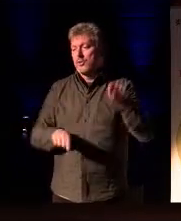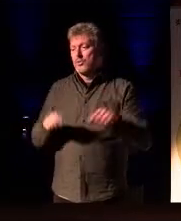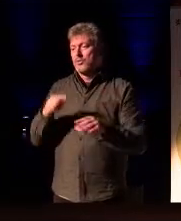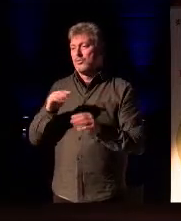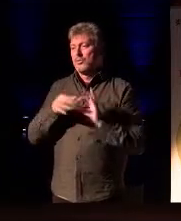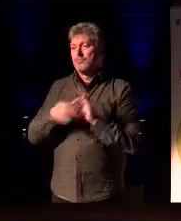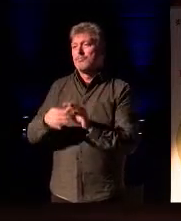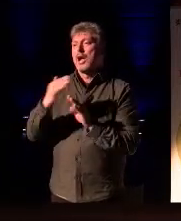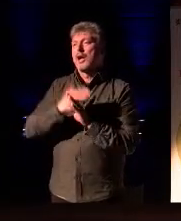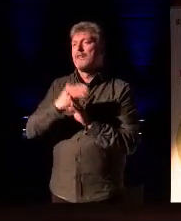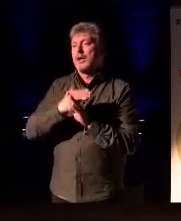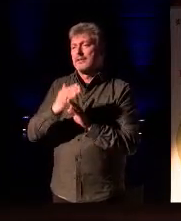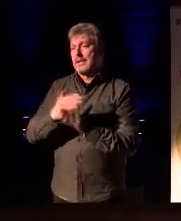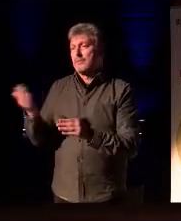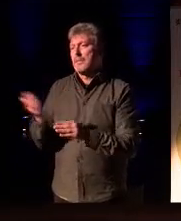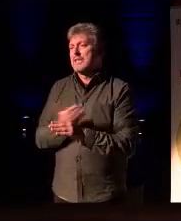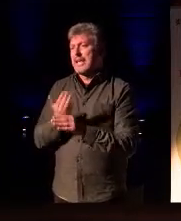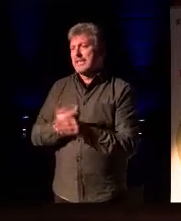eldre.